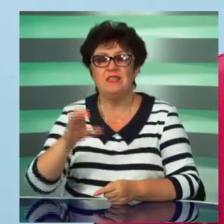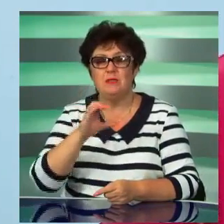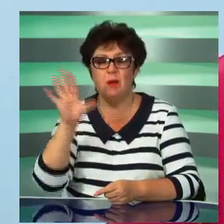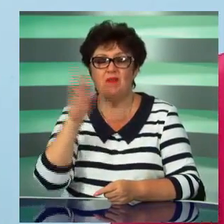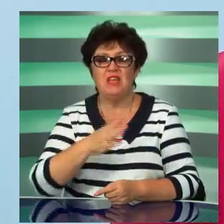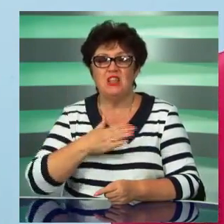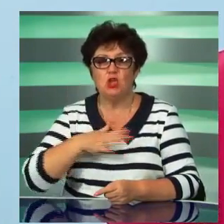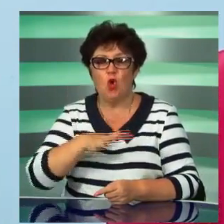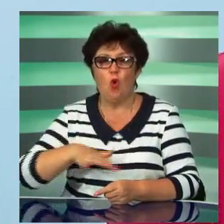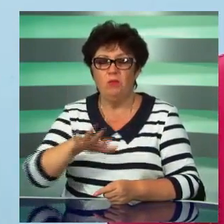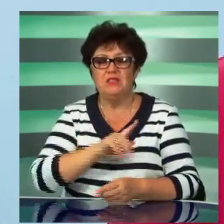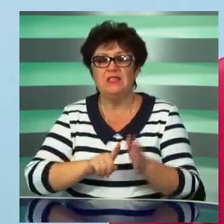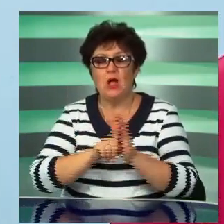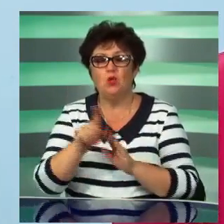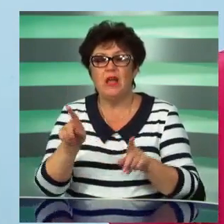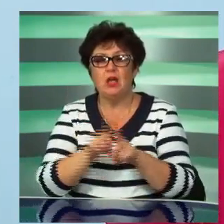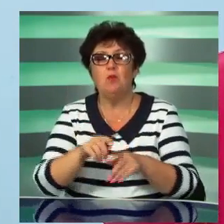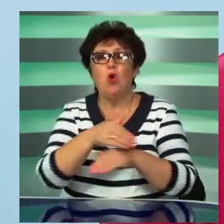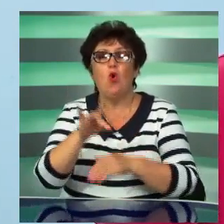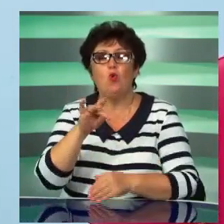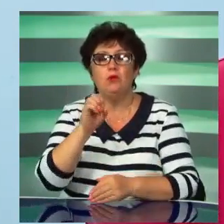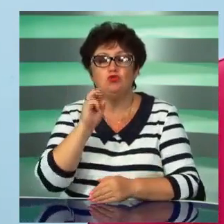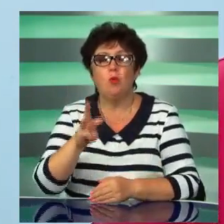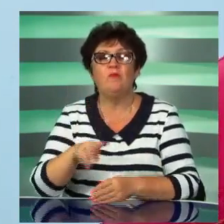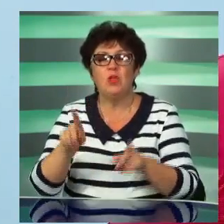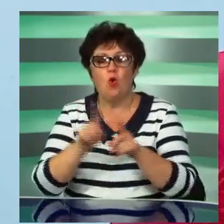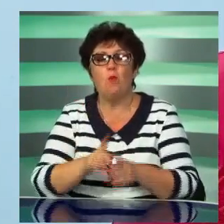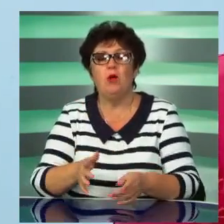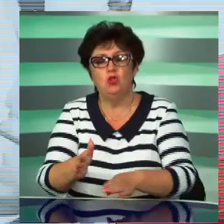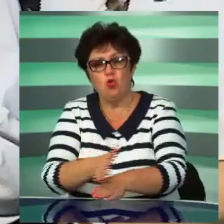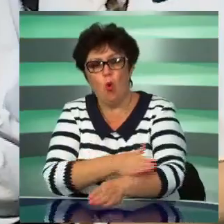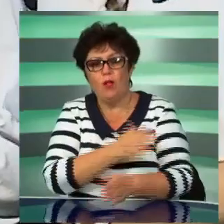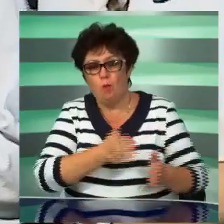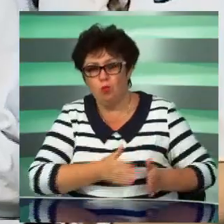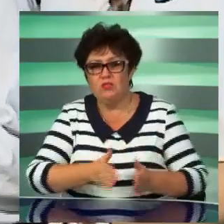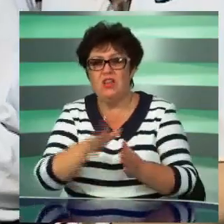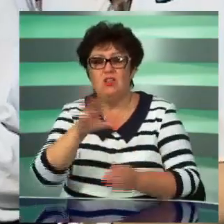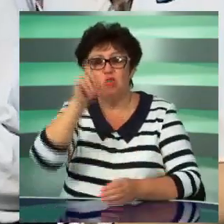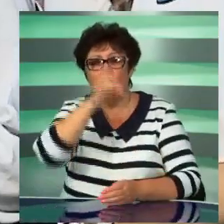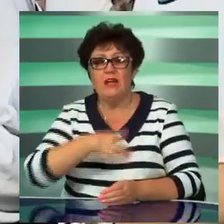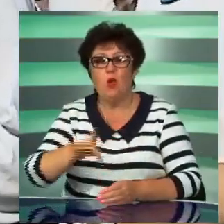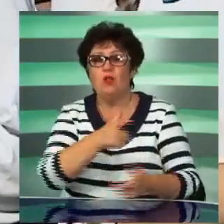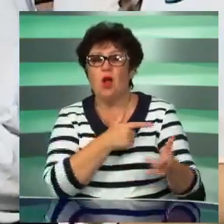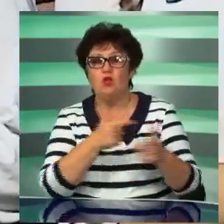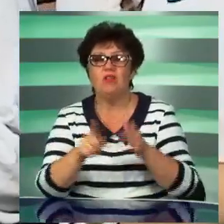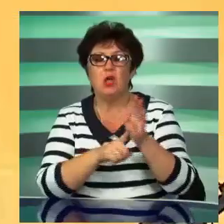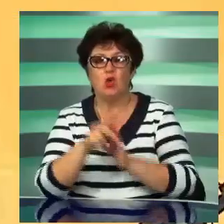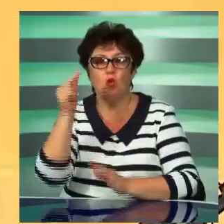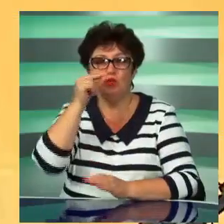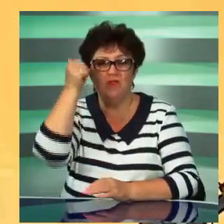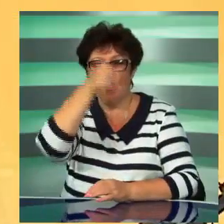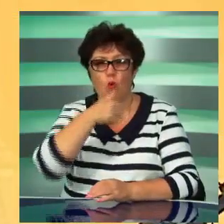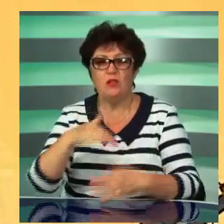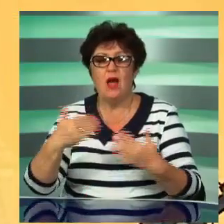всей нашей области, вот станут таким рубежом в этом большом и таком долгом пути. Все школы региона готовы к началу учебного